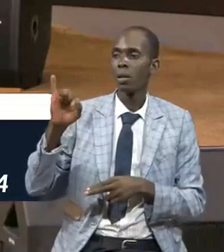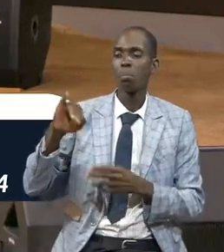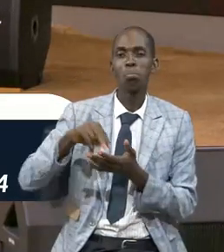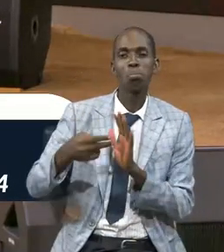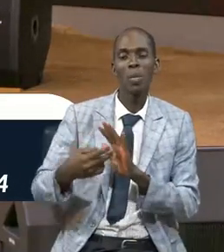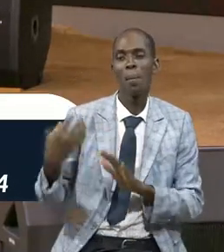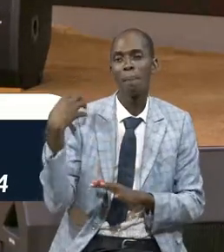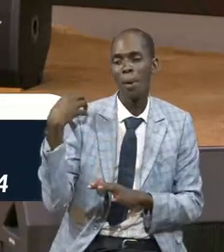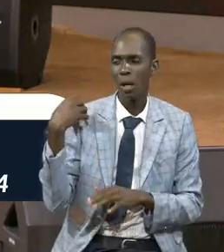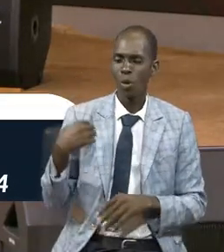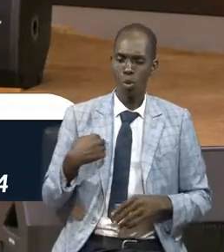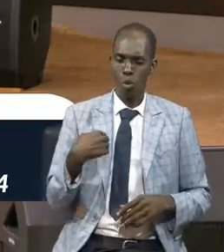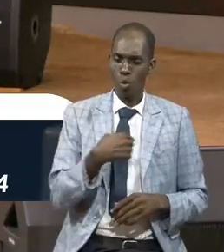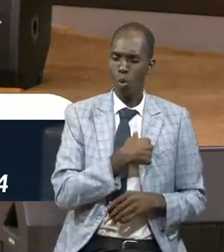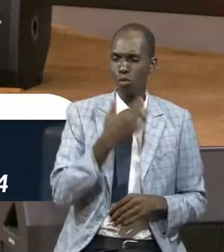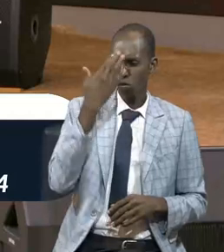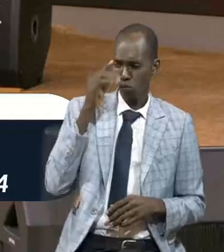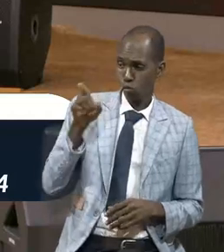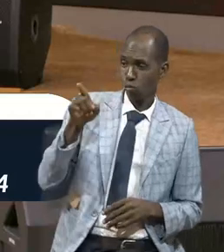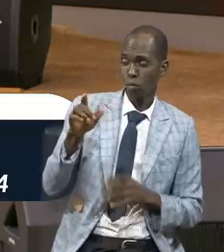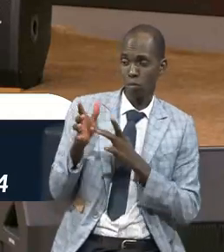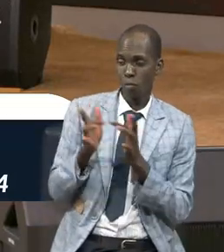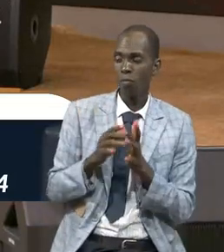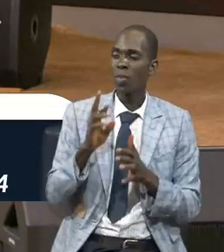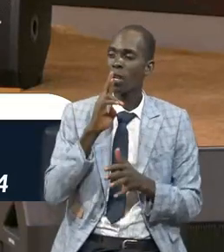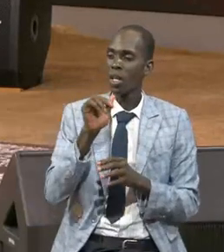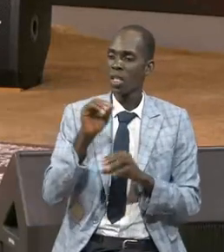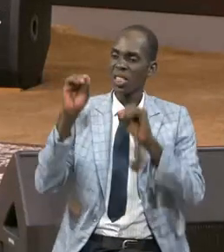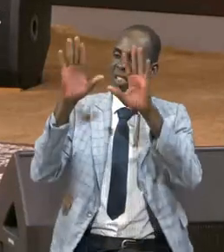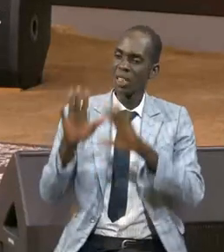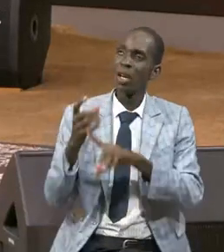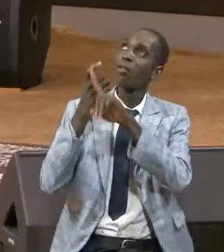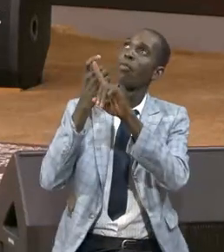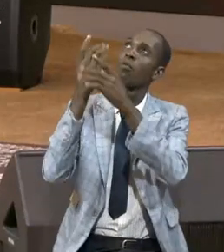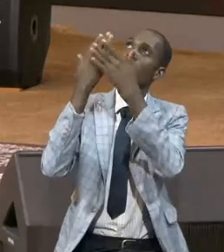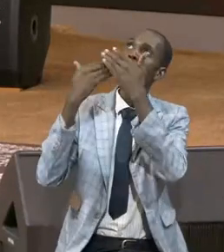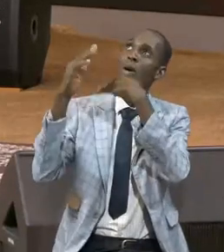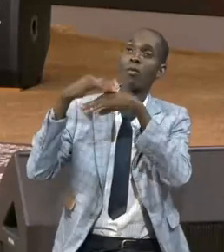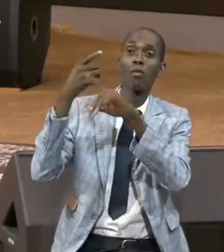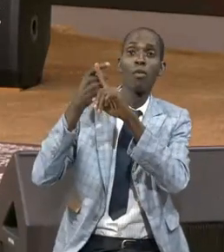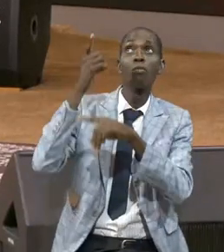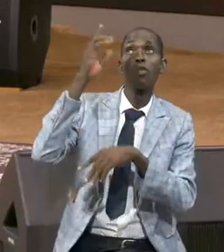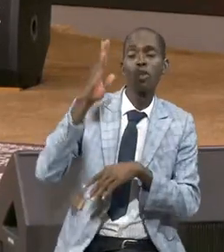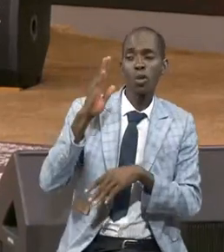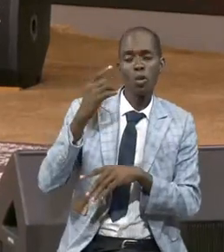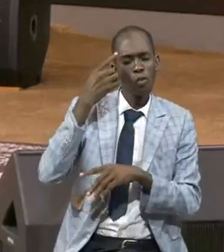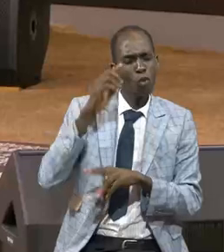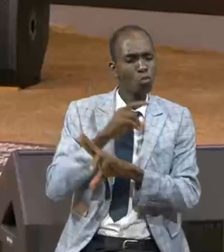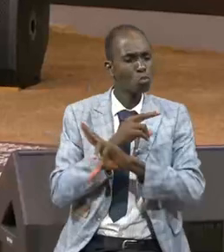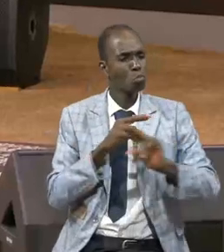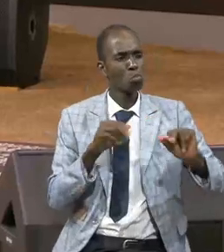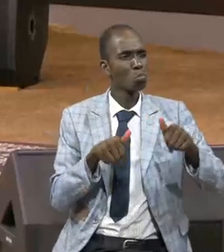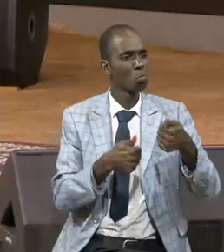que tu es un docteur venu de Dieu, car personne ne peut faire